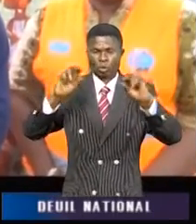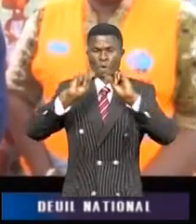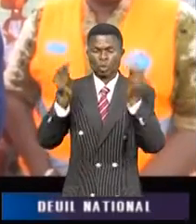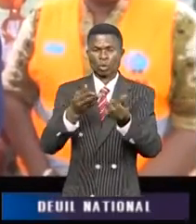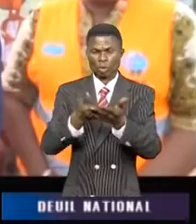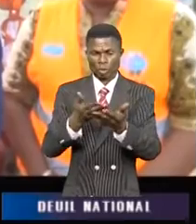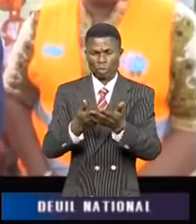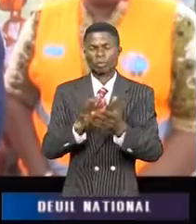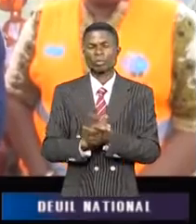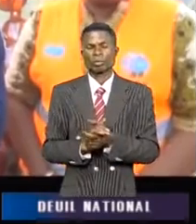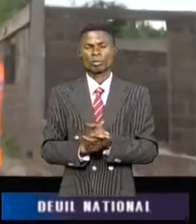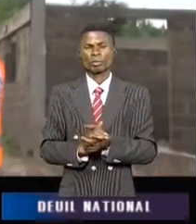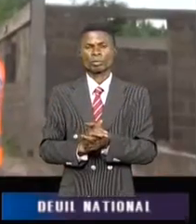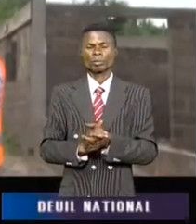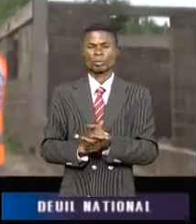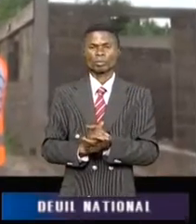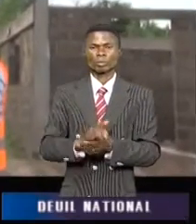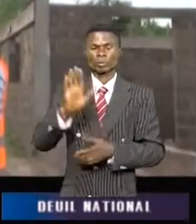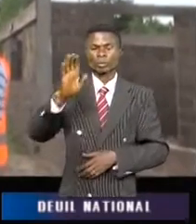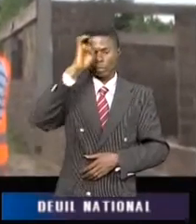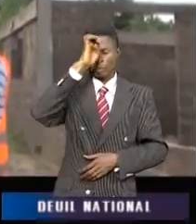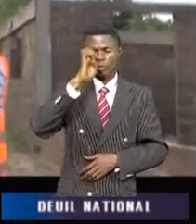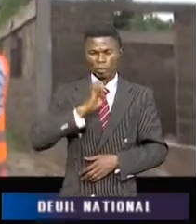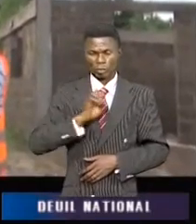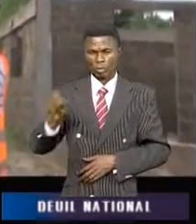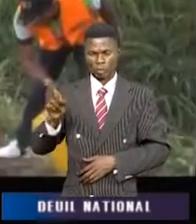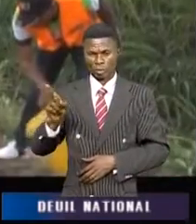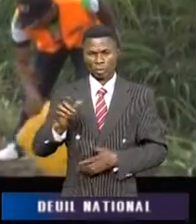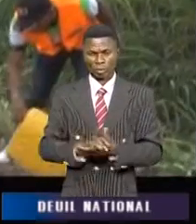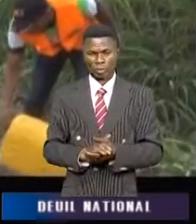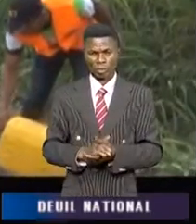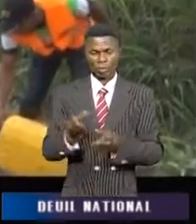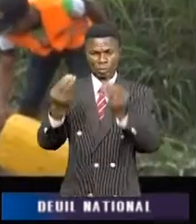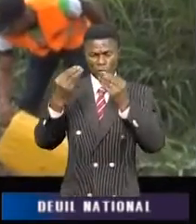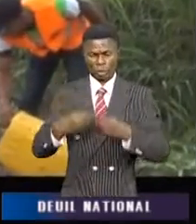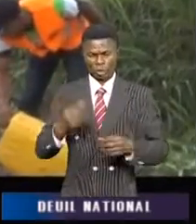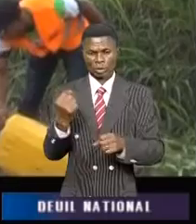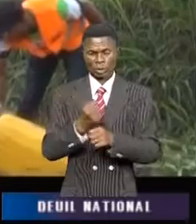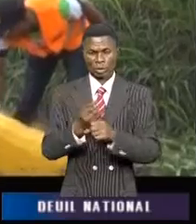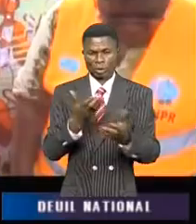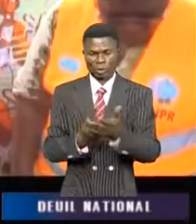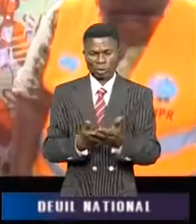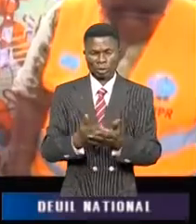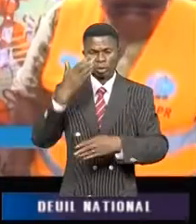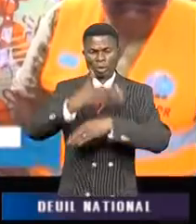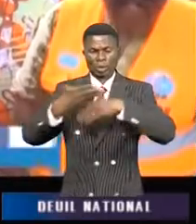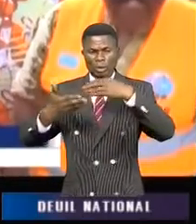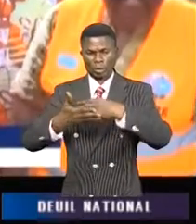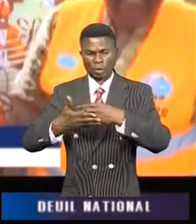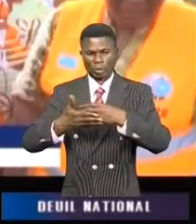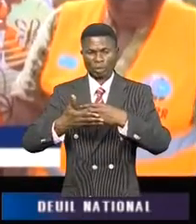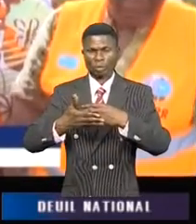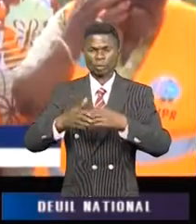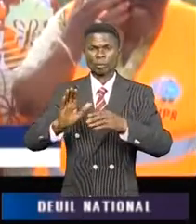C'est ordre de son Excellence Didier Manzenga Mukanzu qui nous a été intimé l'ordre de pouvoir implanter les panneaux